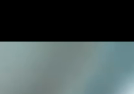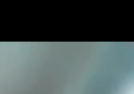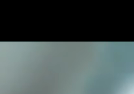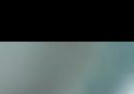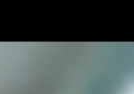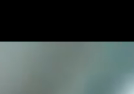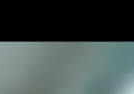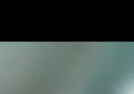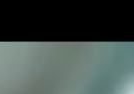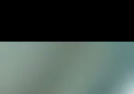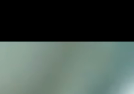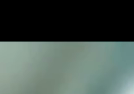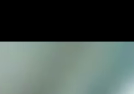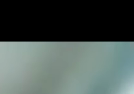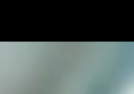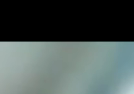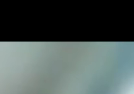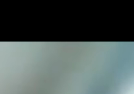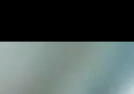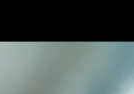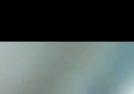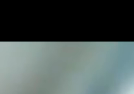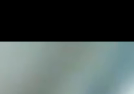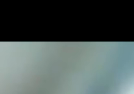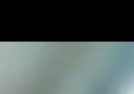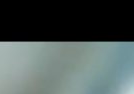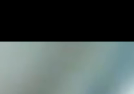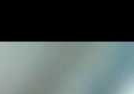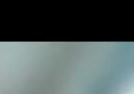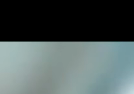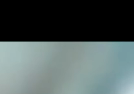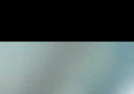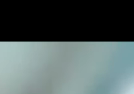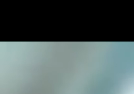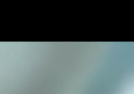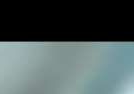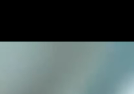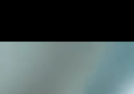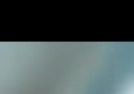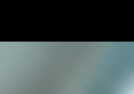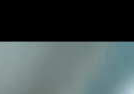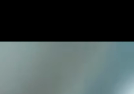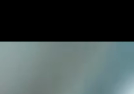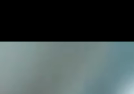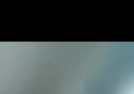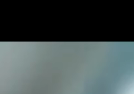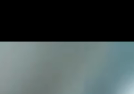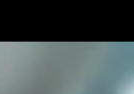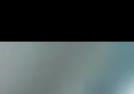indre markedsperspektivet. Da. Og ikke nødvendigvis versus heller, så hvis vi har forstått sånn at her